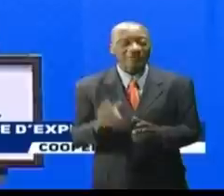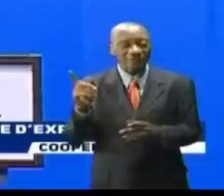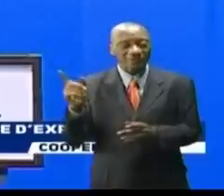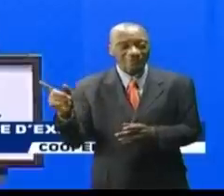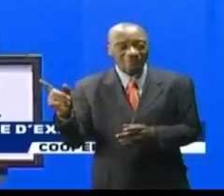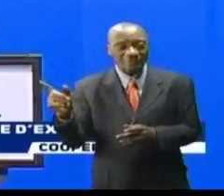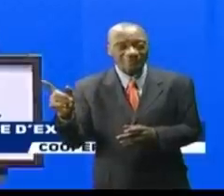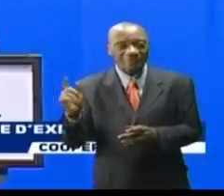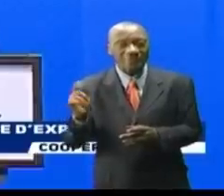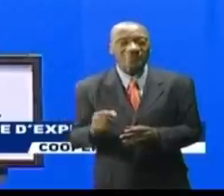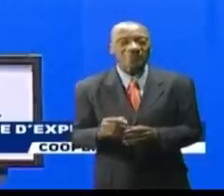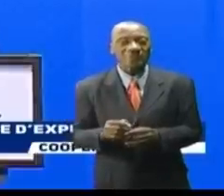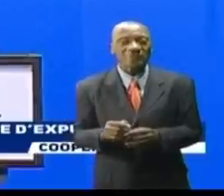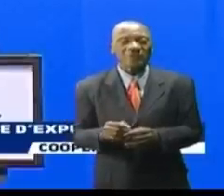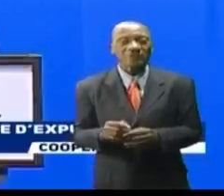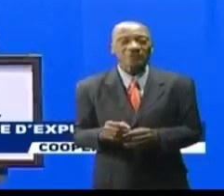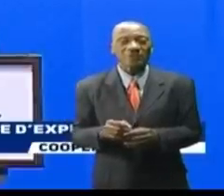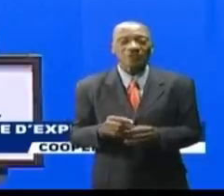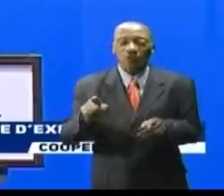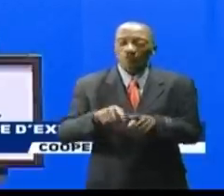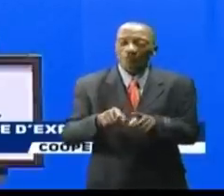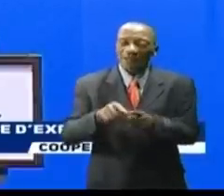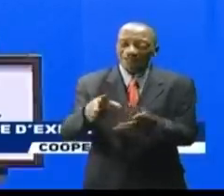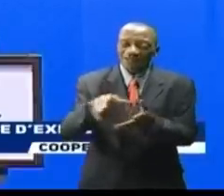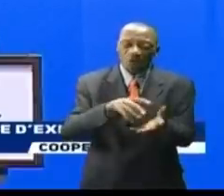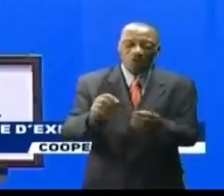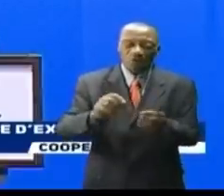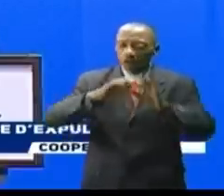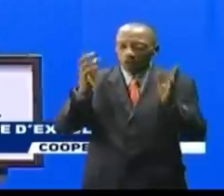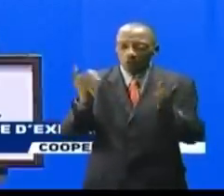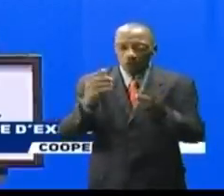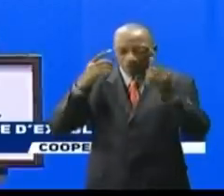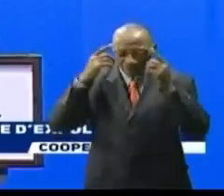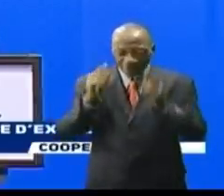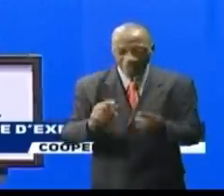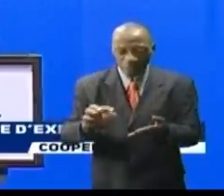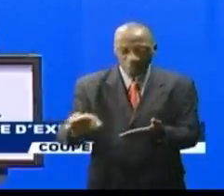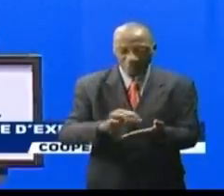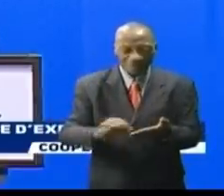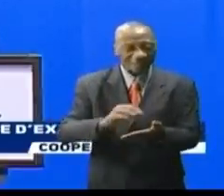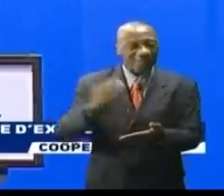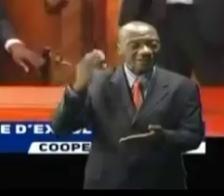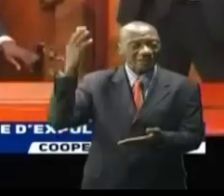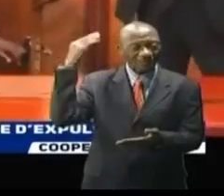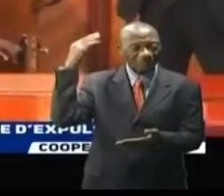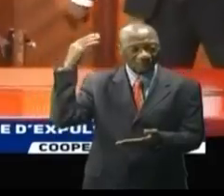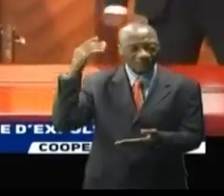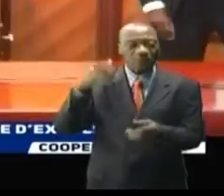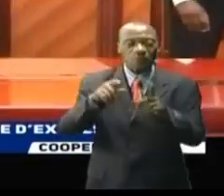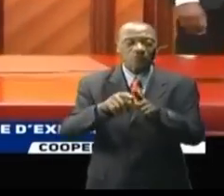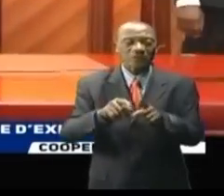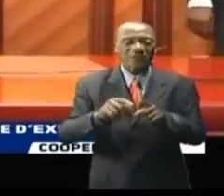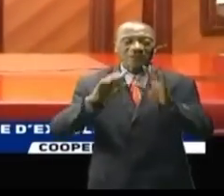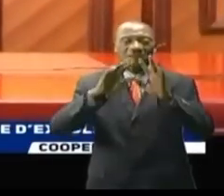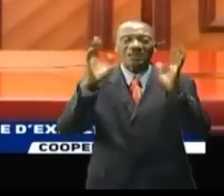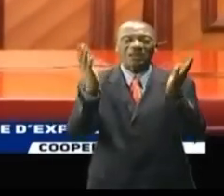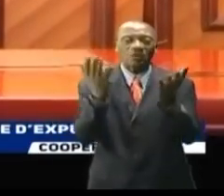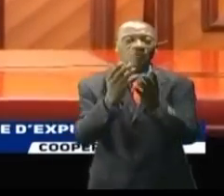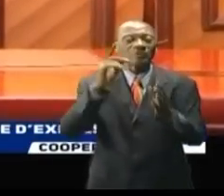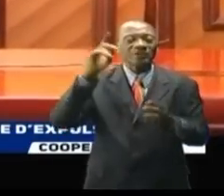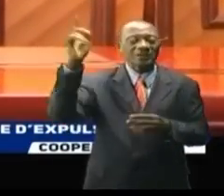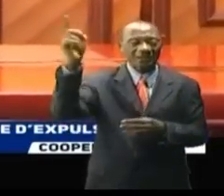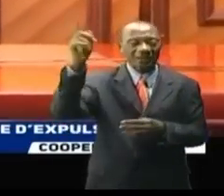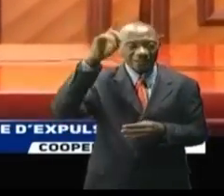du processus de Nairobi et de Luanda, que des recommandations de la communauté internationale, plus précisément